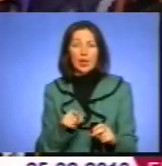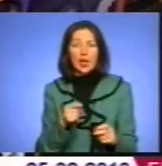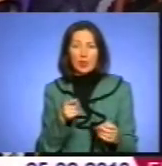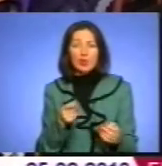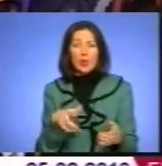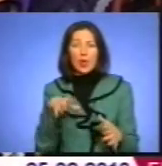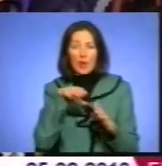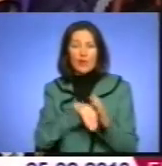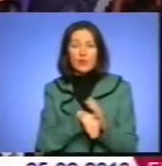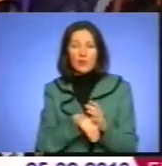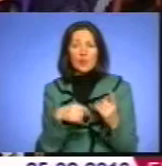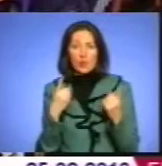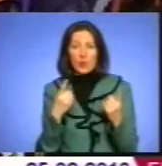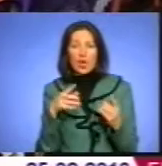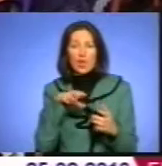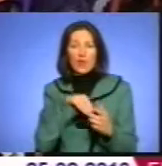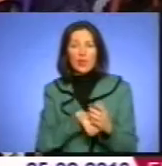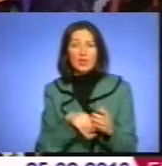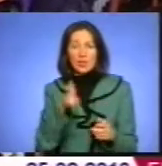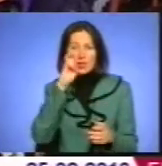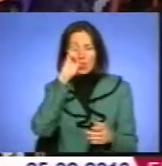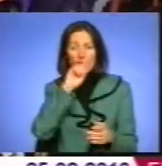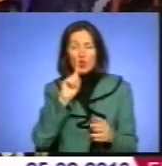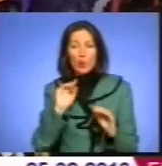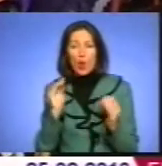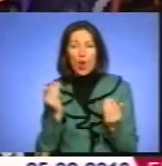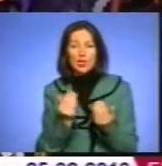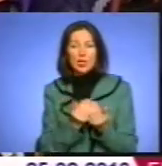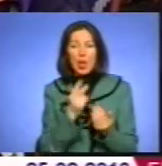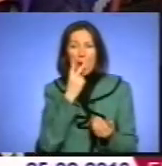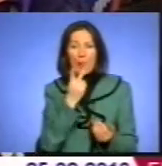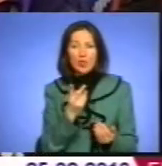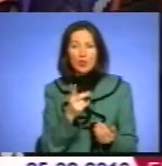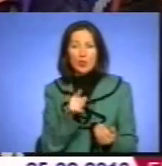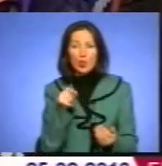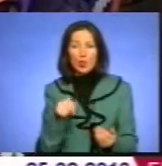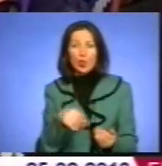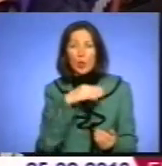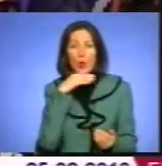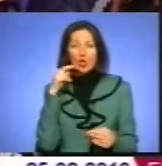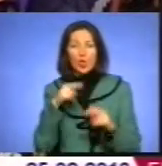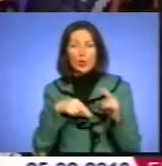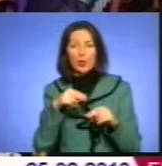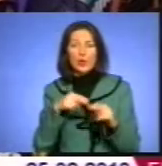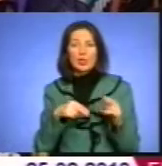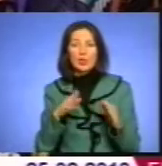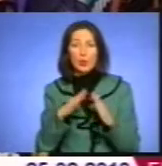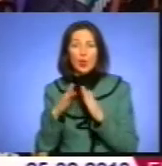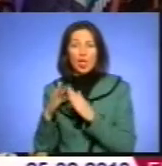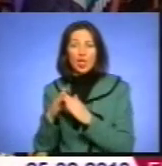вкладення державні, щоб його городити. Знову ж таки, ми бачимо, що тут багато набудувалось будинків, житло вже